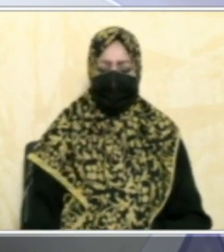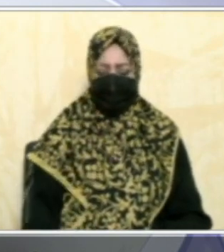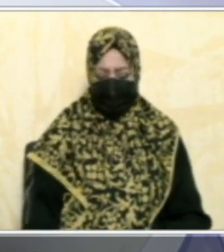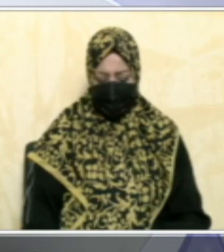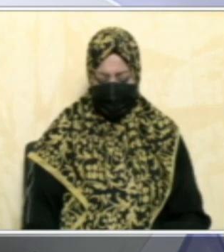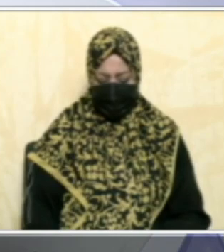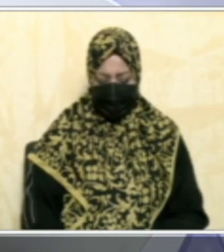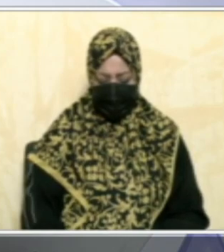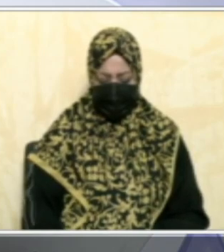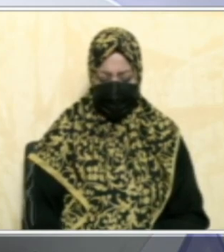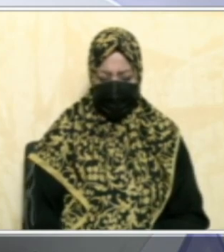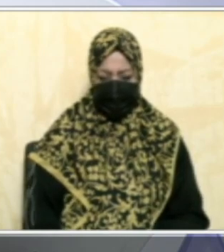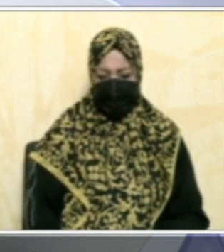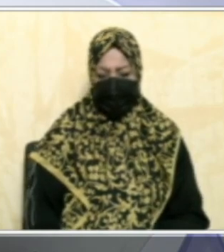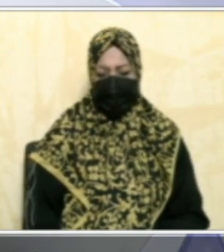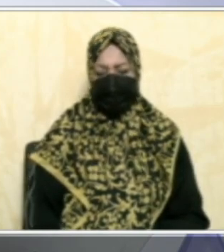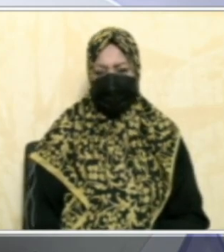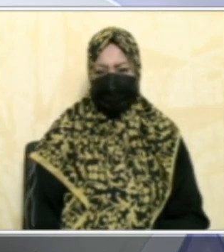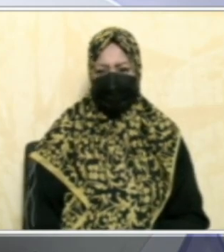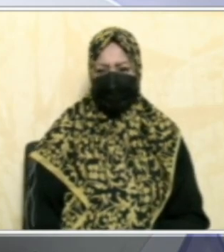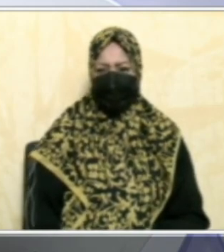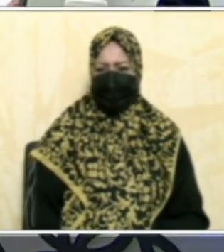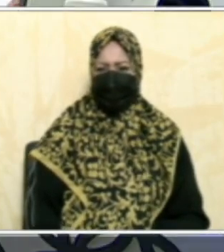عفوا. شكرا.